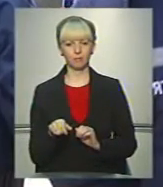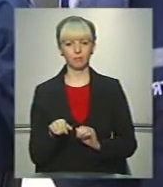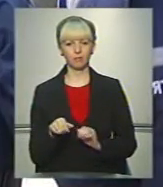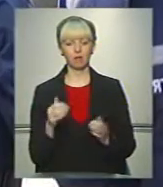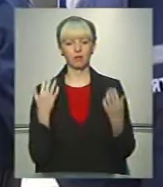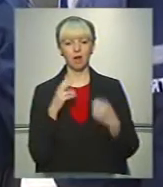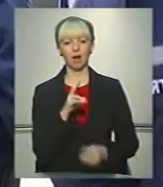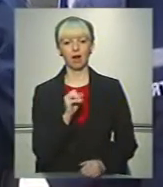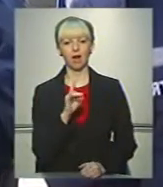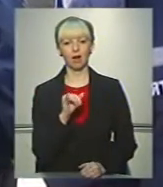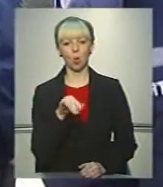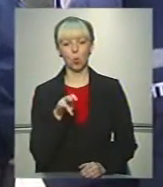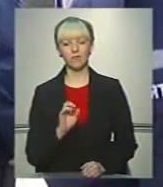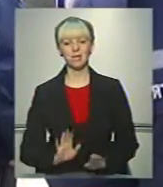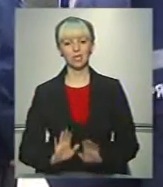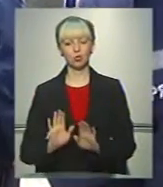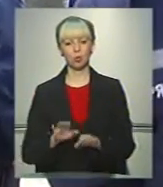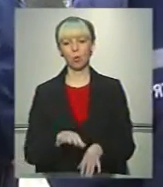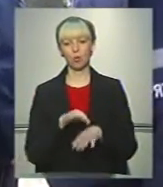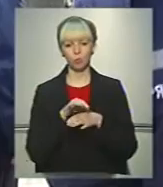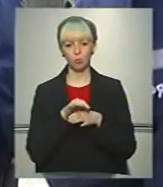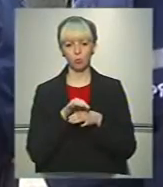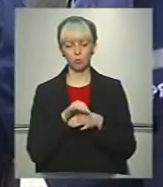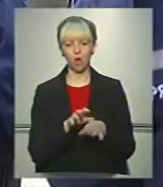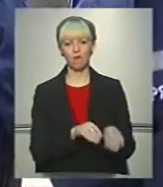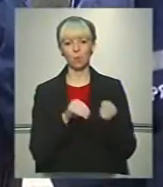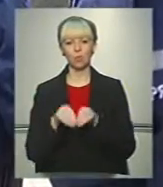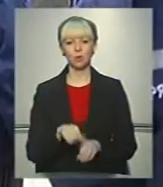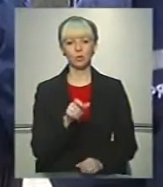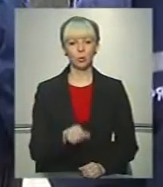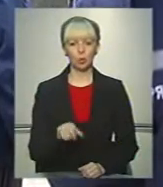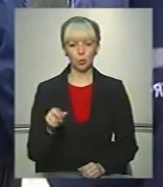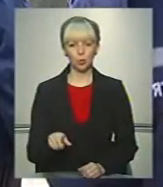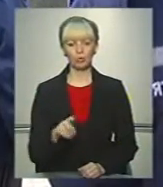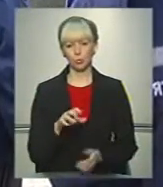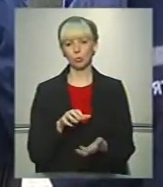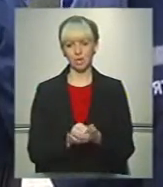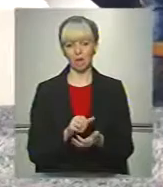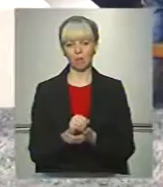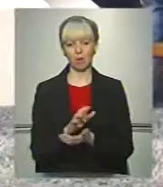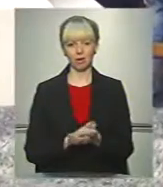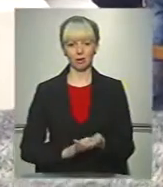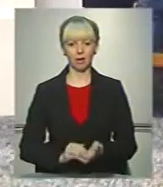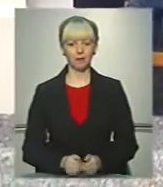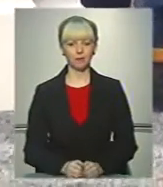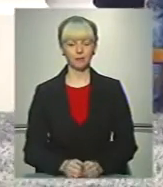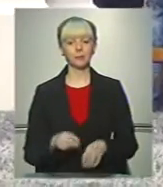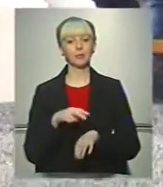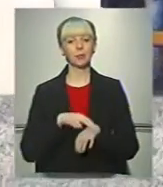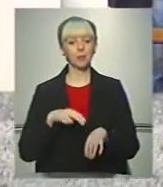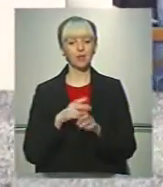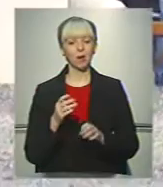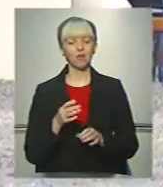начальники караулів, заступники, провели евакуацію людей, ну і займаються далі.